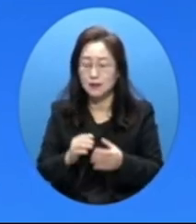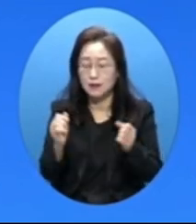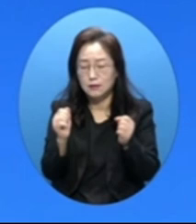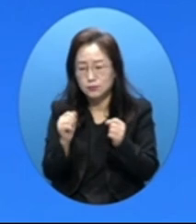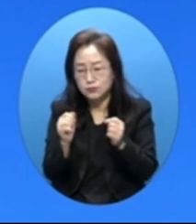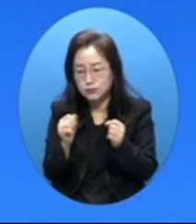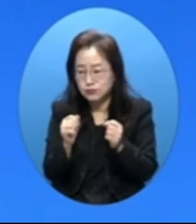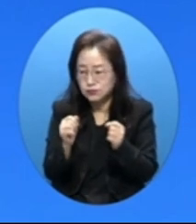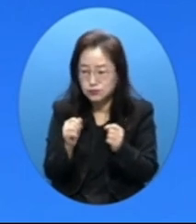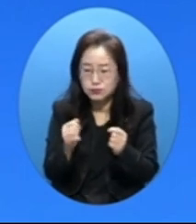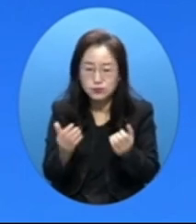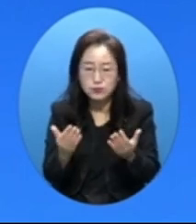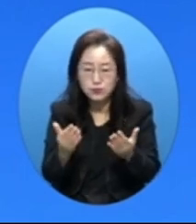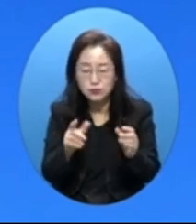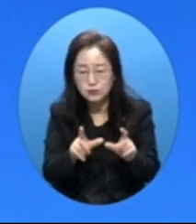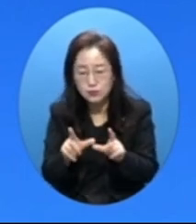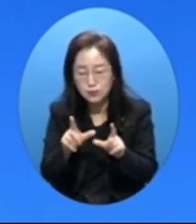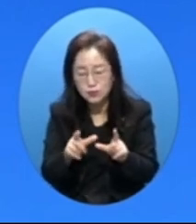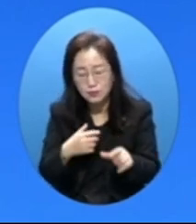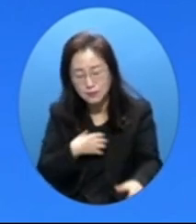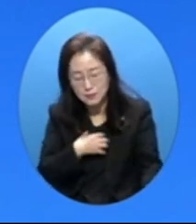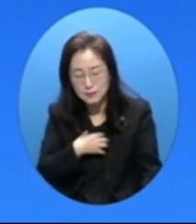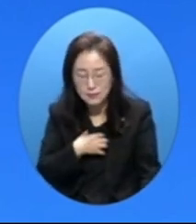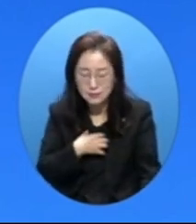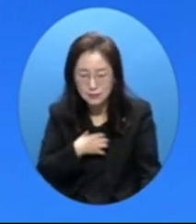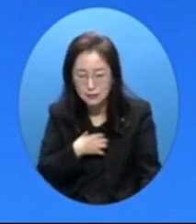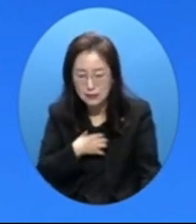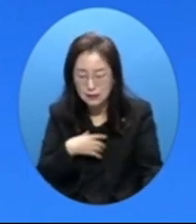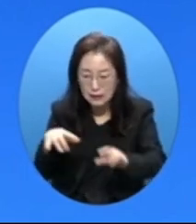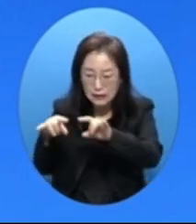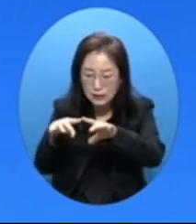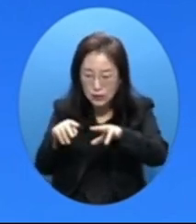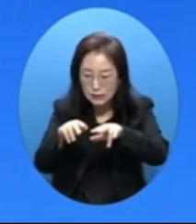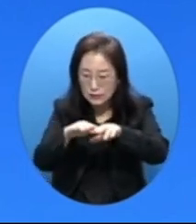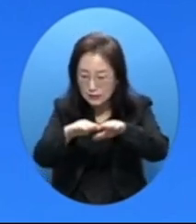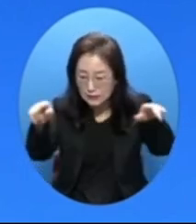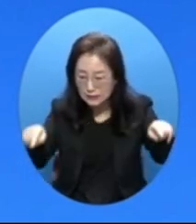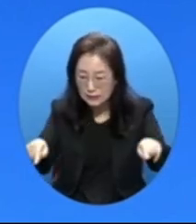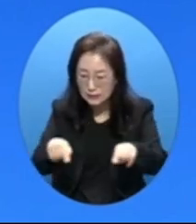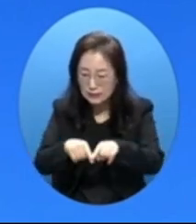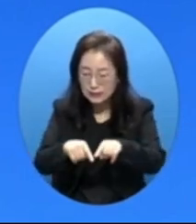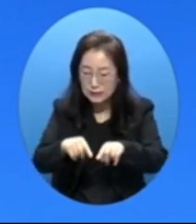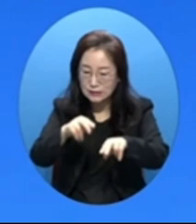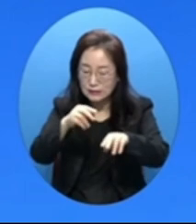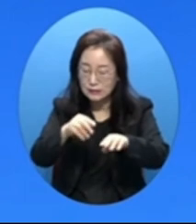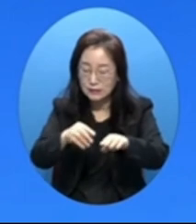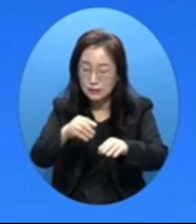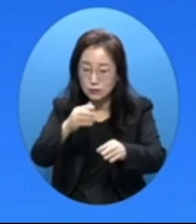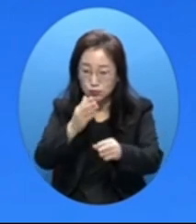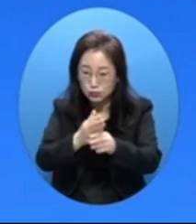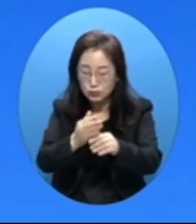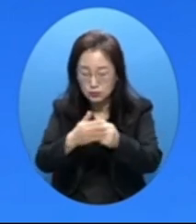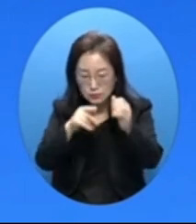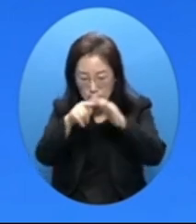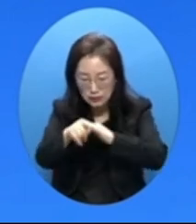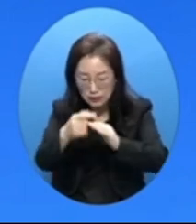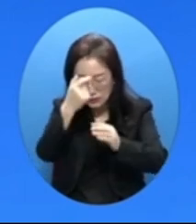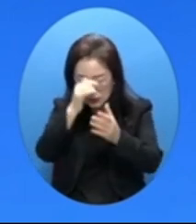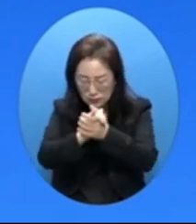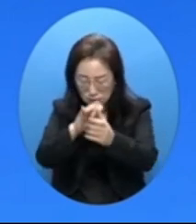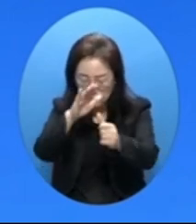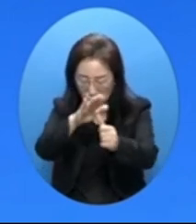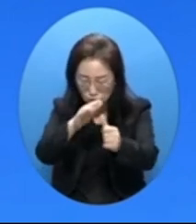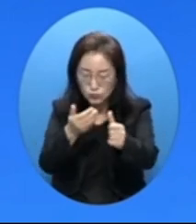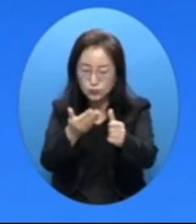충전 어떻게 날까 염려가 됐습니다 그냥 전기장판 하나 깔아 놓고 계신데 그래서 간절히 기도해 드리고 왔습니다